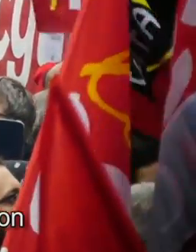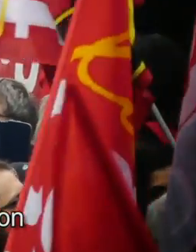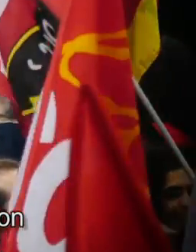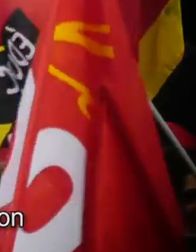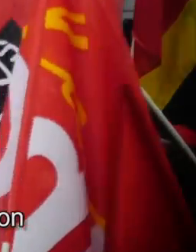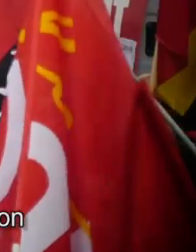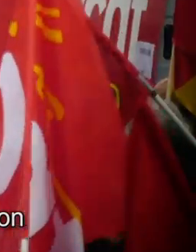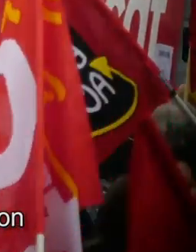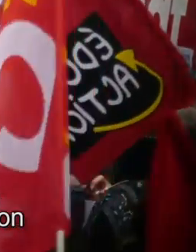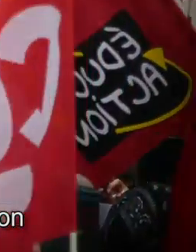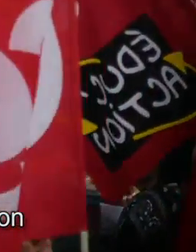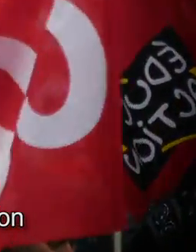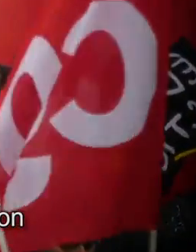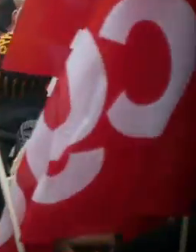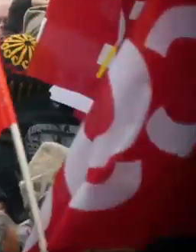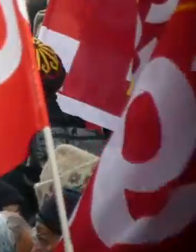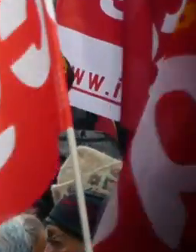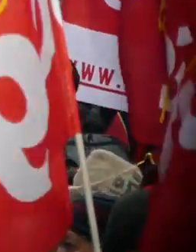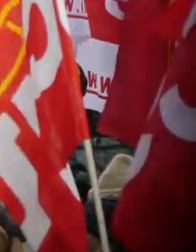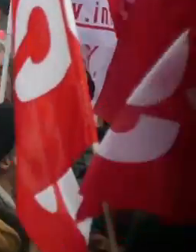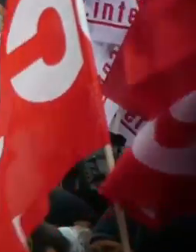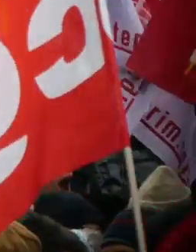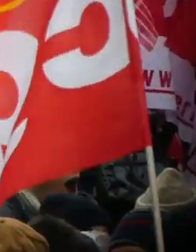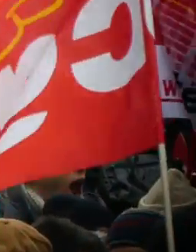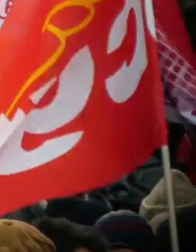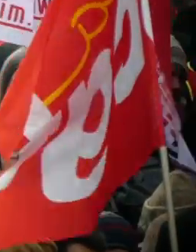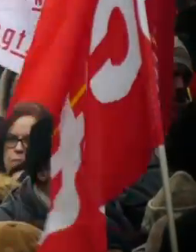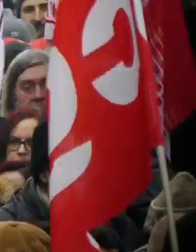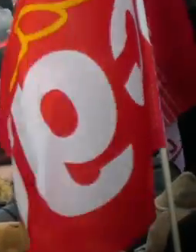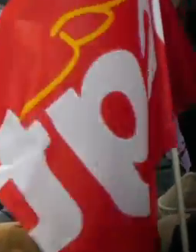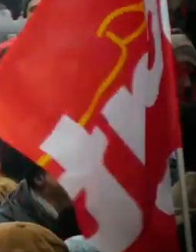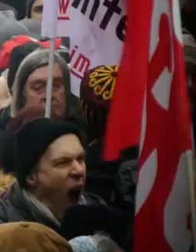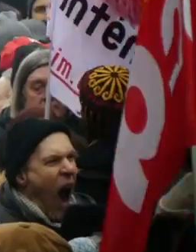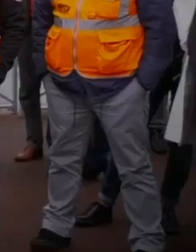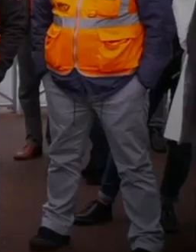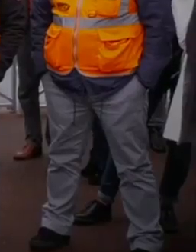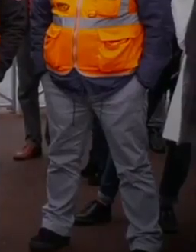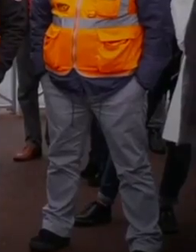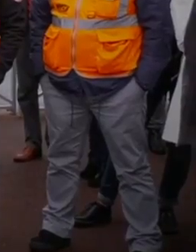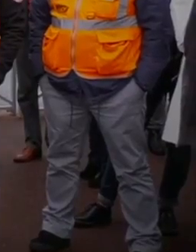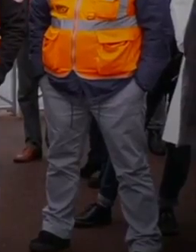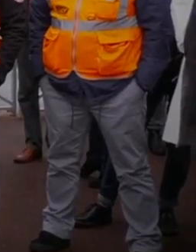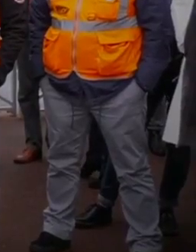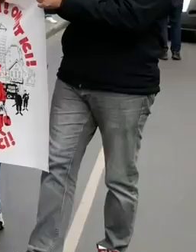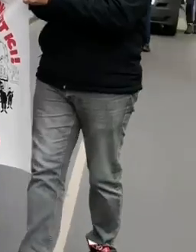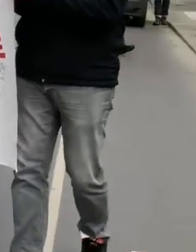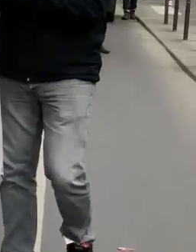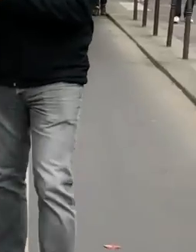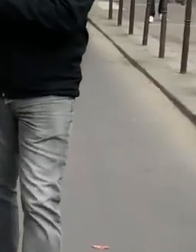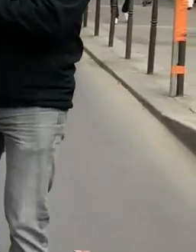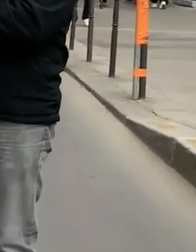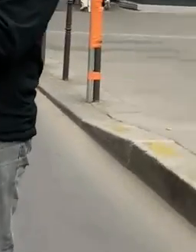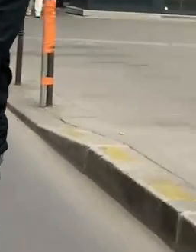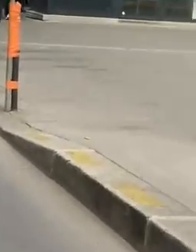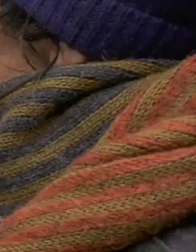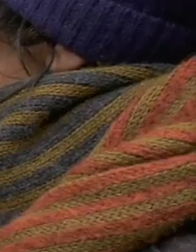être une organisation en capacité d'agir, tout à la fois dans des mobilisations de masse au niveau interprofessionnel, tout en travaillant dans la proximité des